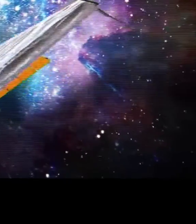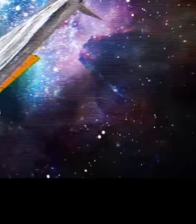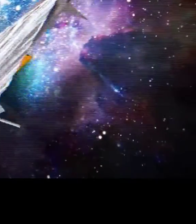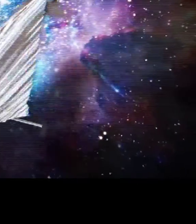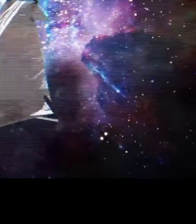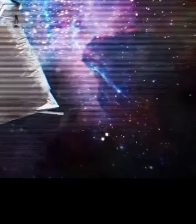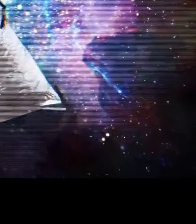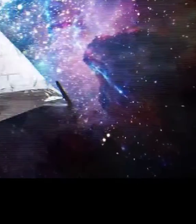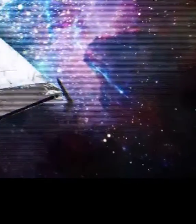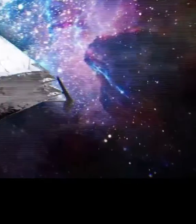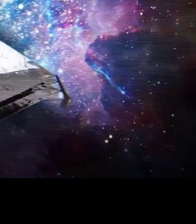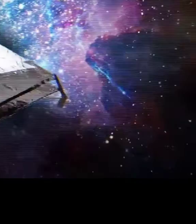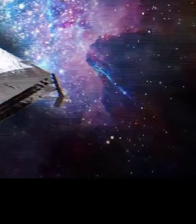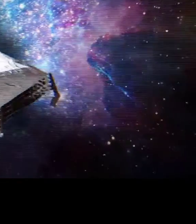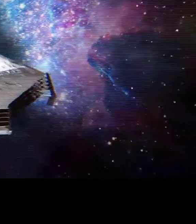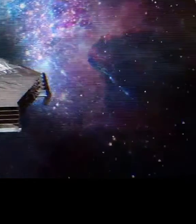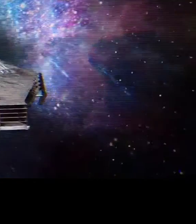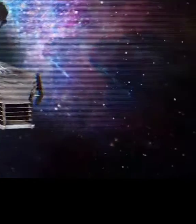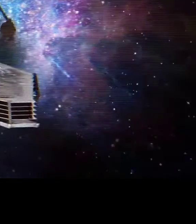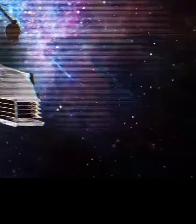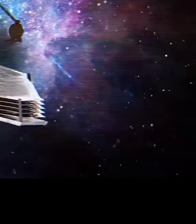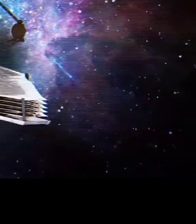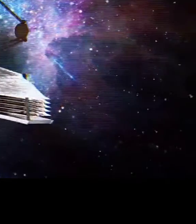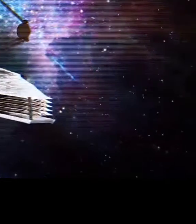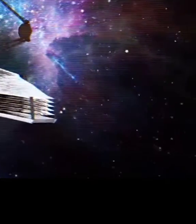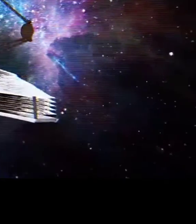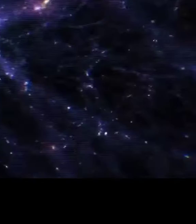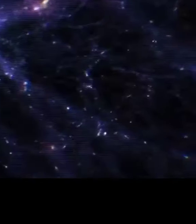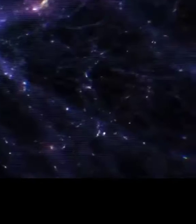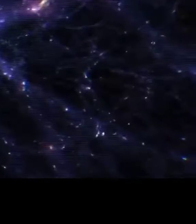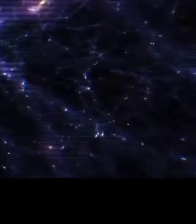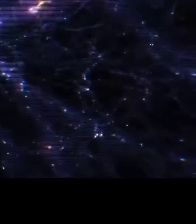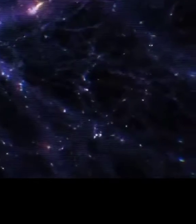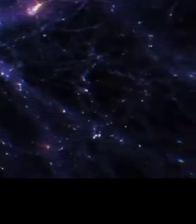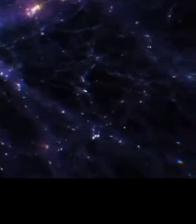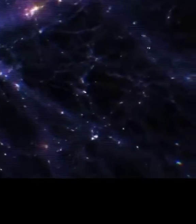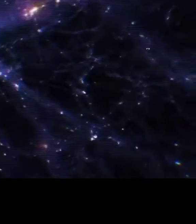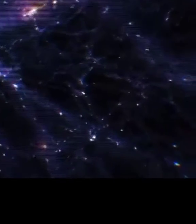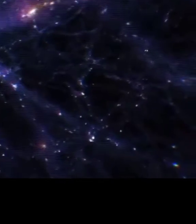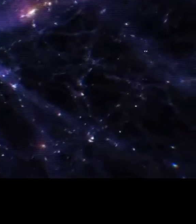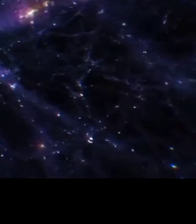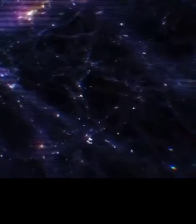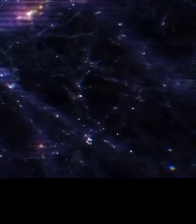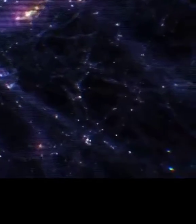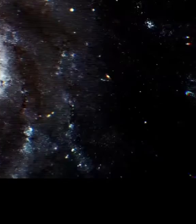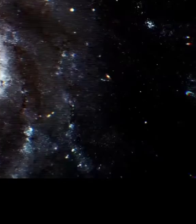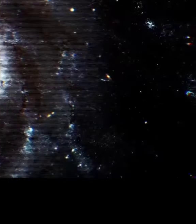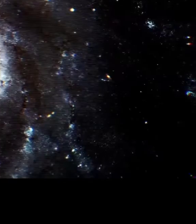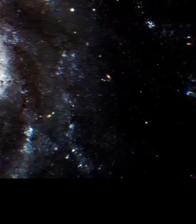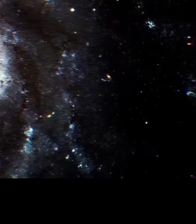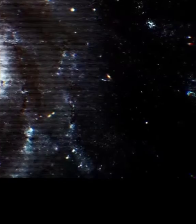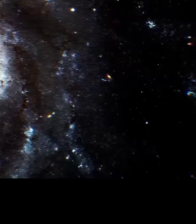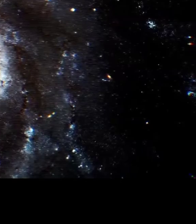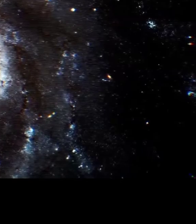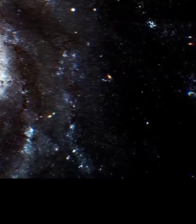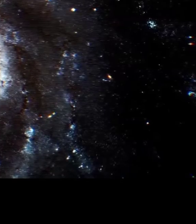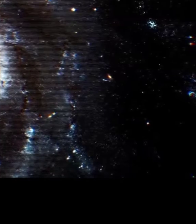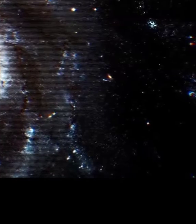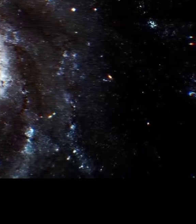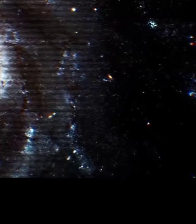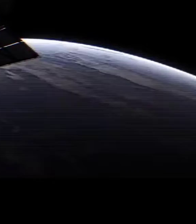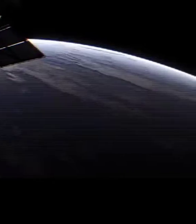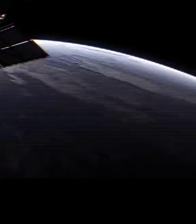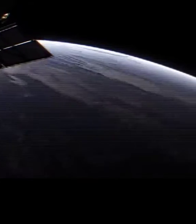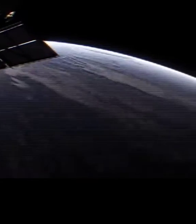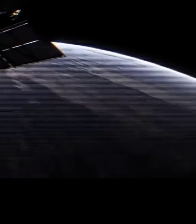Nature has its way of being even more creative than we are. So we have always been surprised by what we see in the sky.